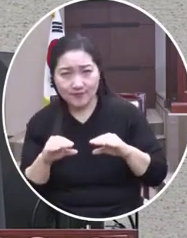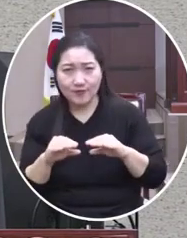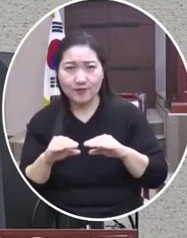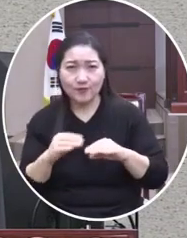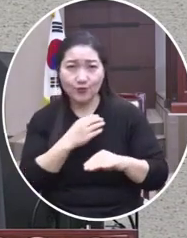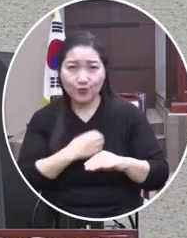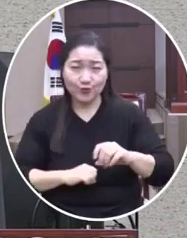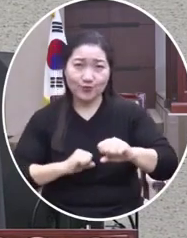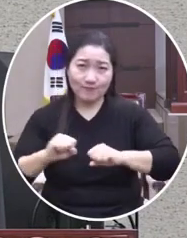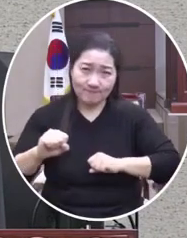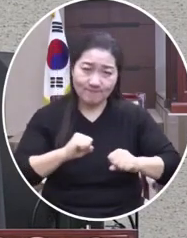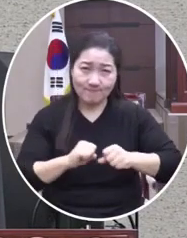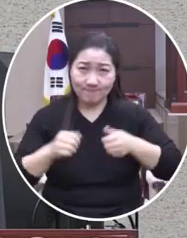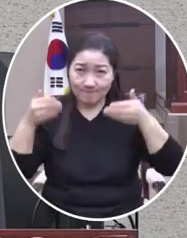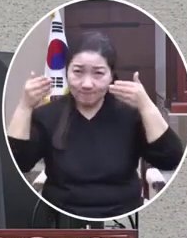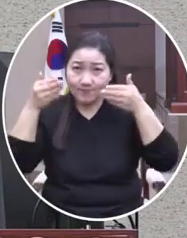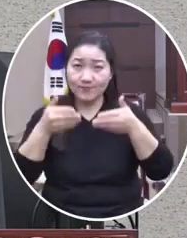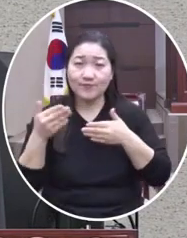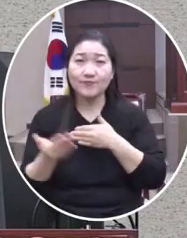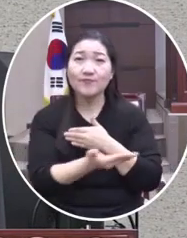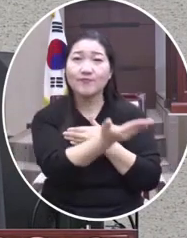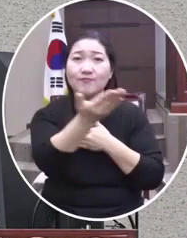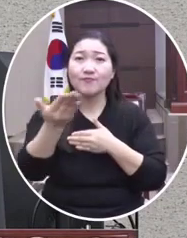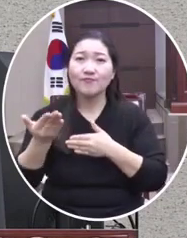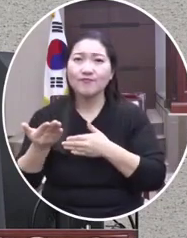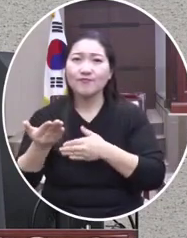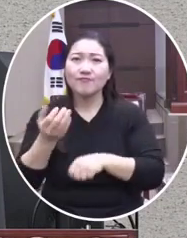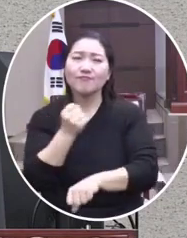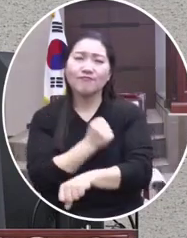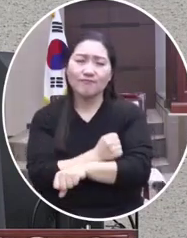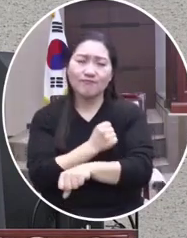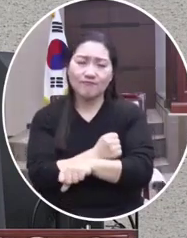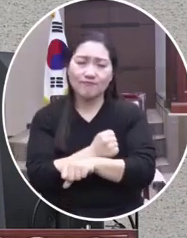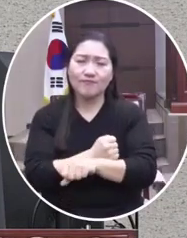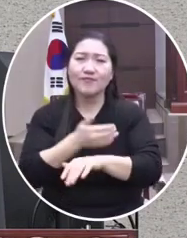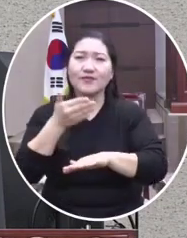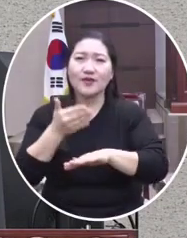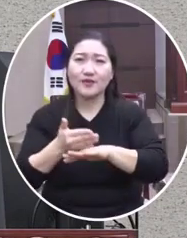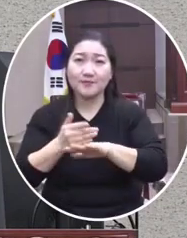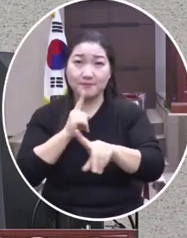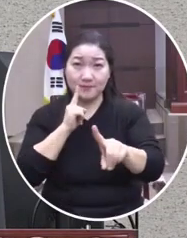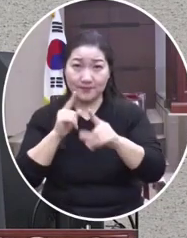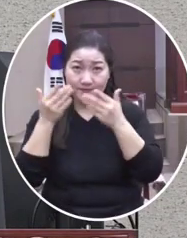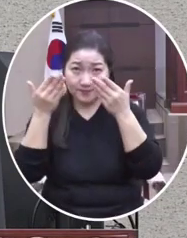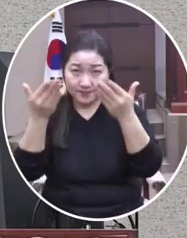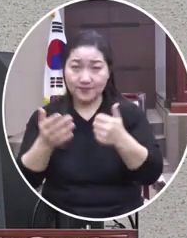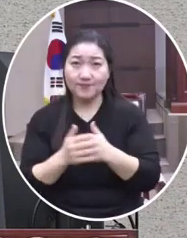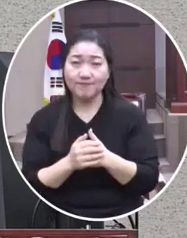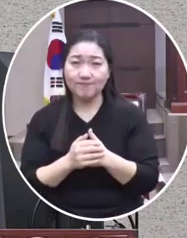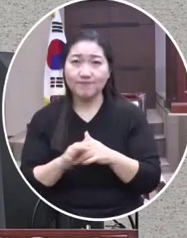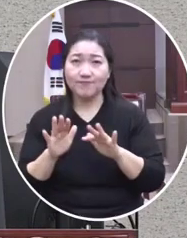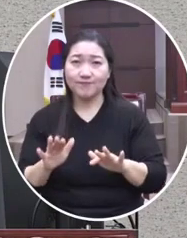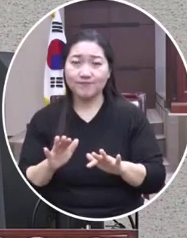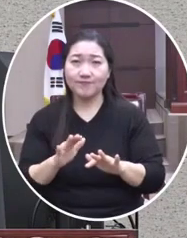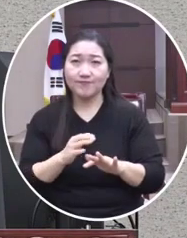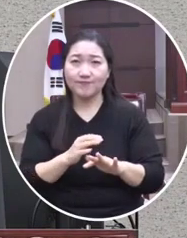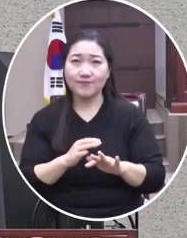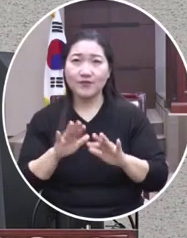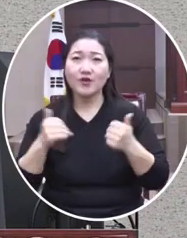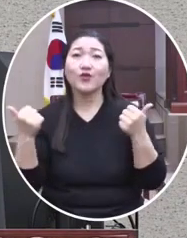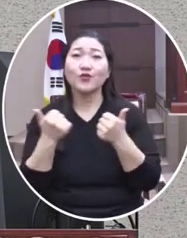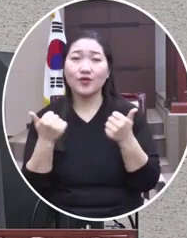의정 활동에 전념하고 계신 여러분의 노고에 진심으로 감사의 말씀을 드립니다 이번